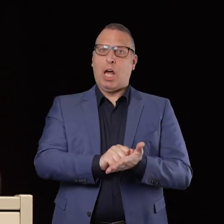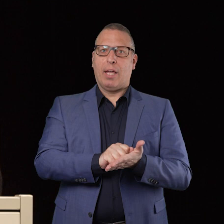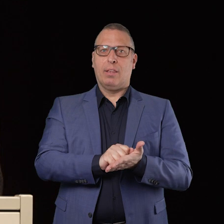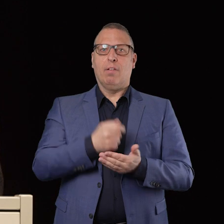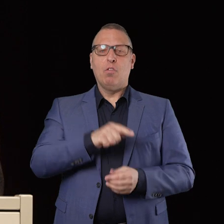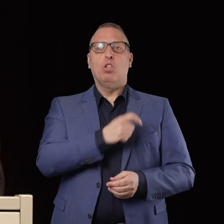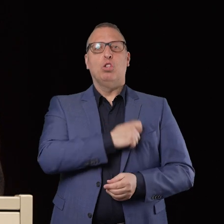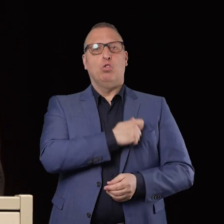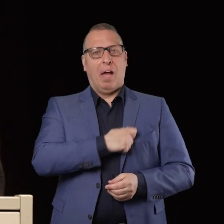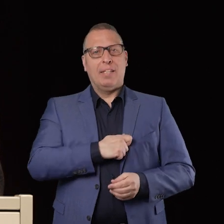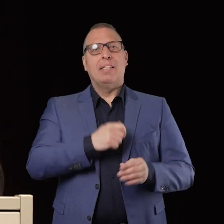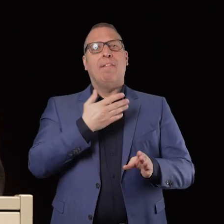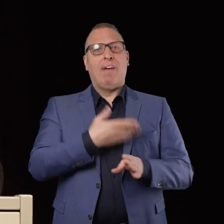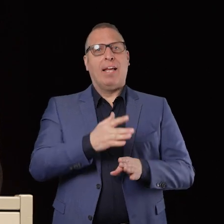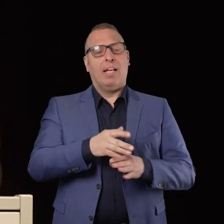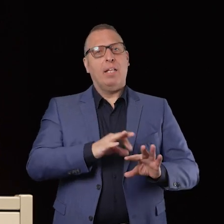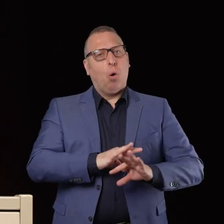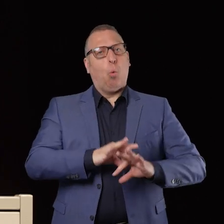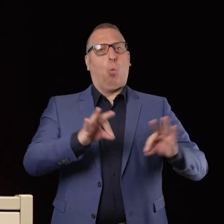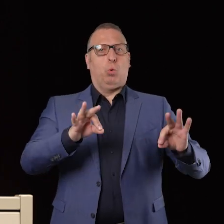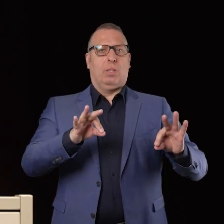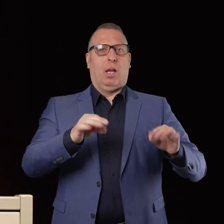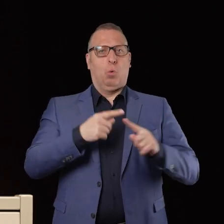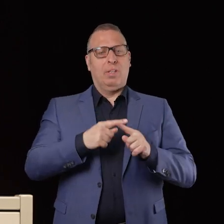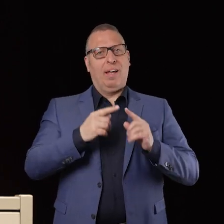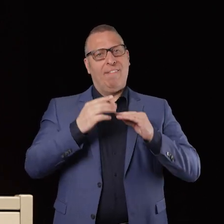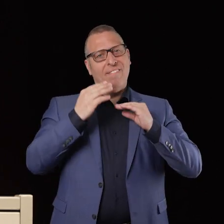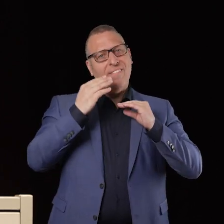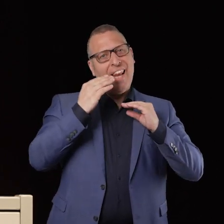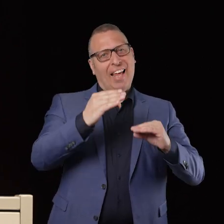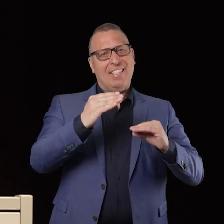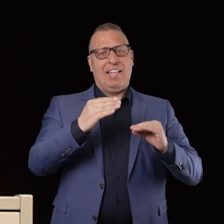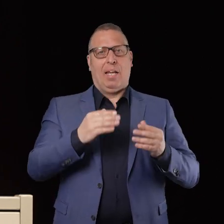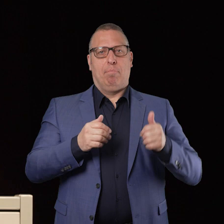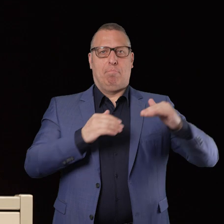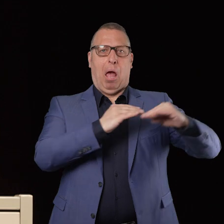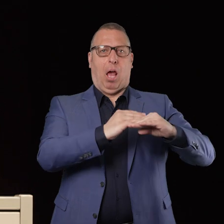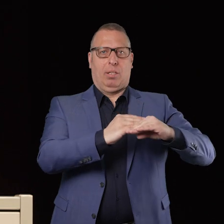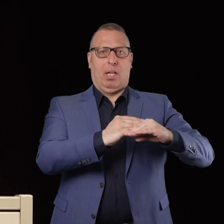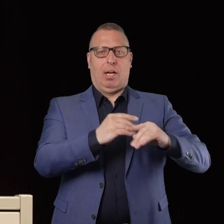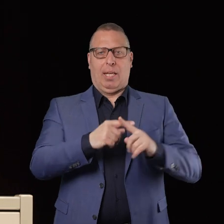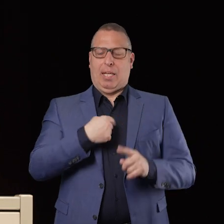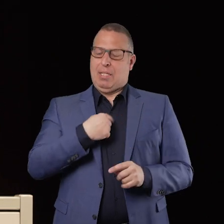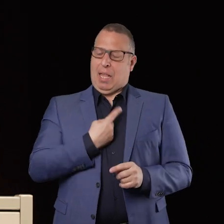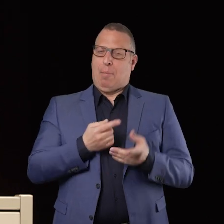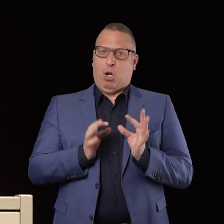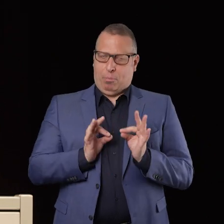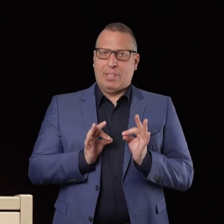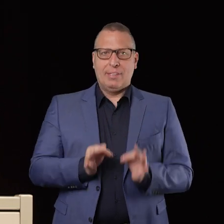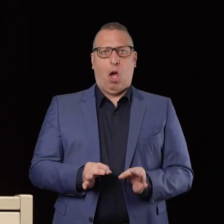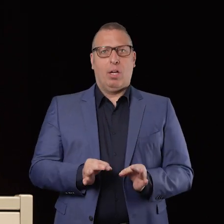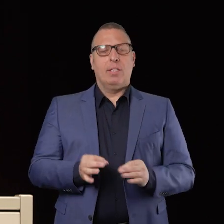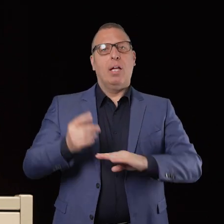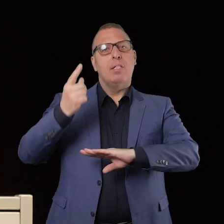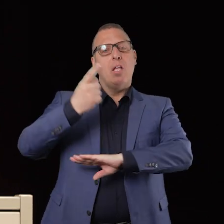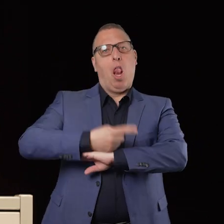Liechtenstein wird der Schweiz weiterhin ein guter und verlässlicher Partner sein. Ich bin